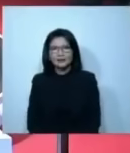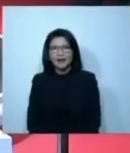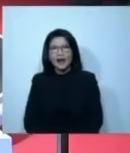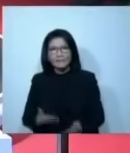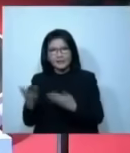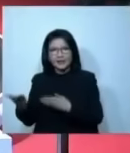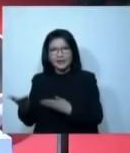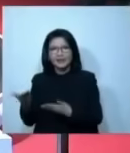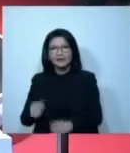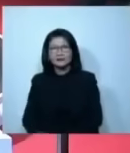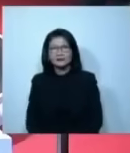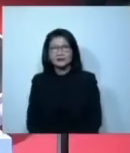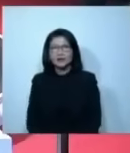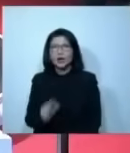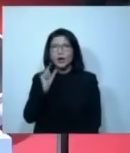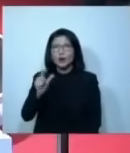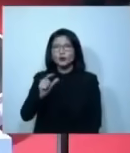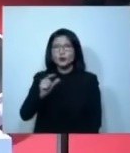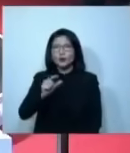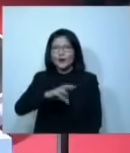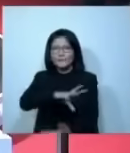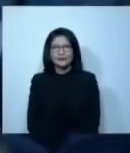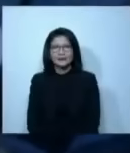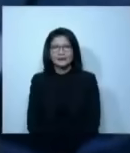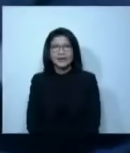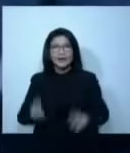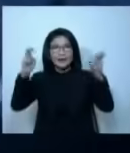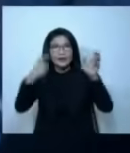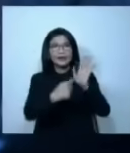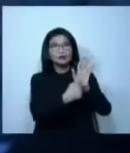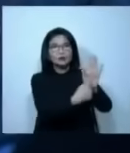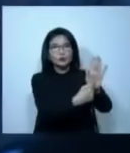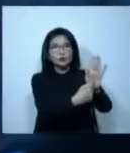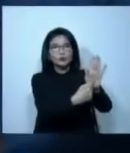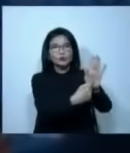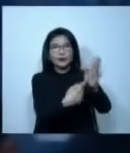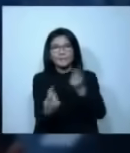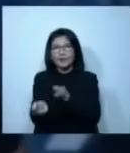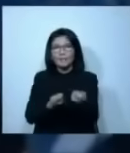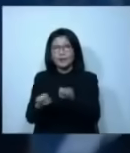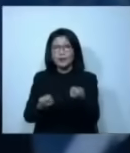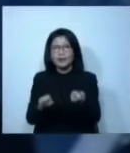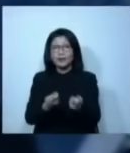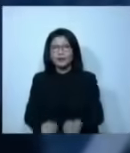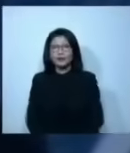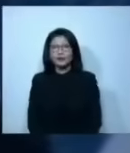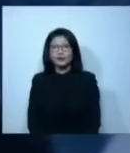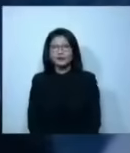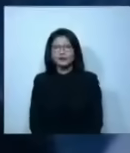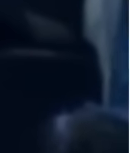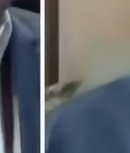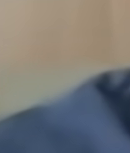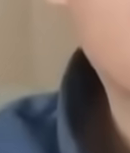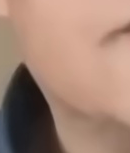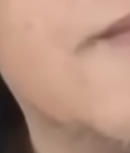dan mengevaluasi dari eh debat perdana malam tadi begitu masih ada empat debat lagi yang akan dilaksanakan oleh KPU kalau kita melihat ini